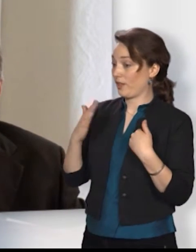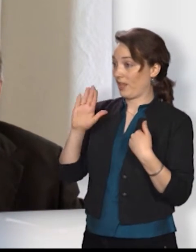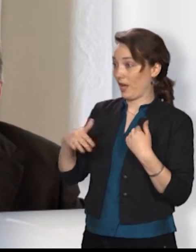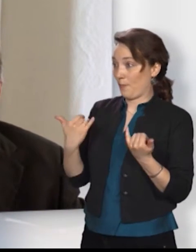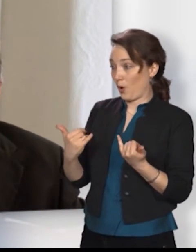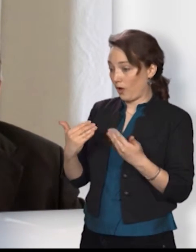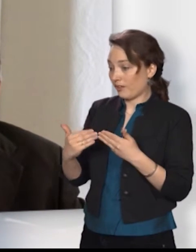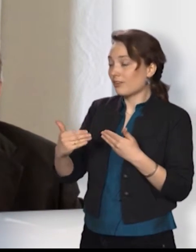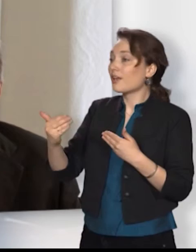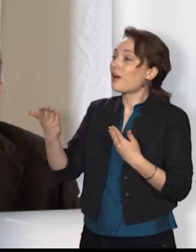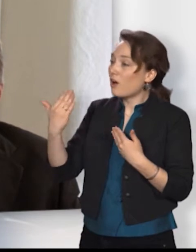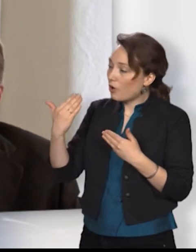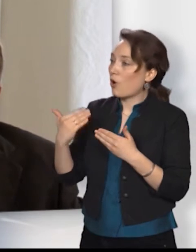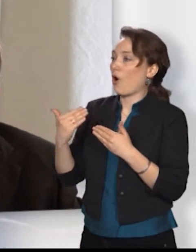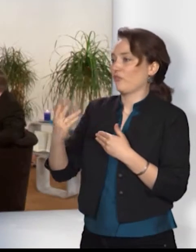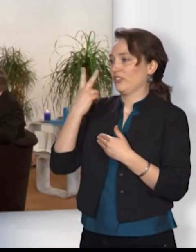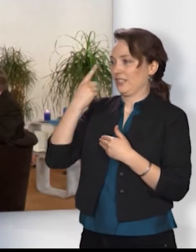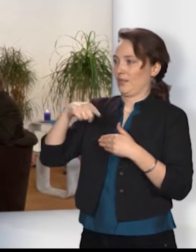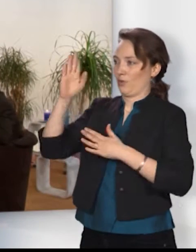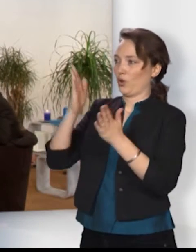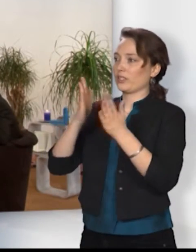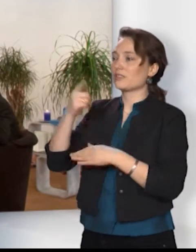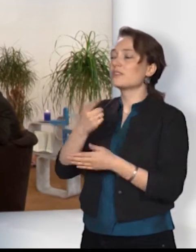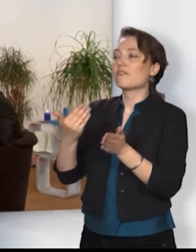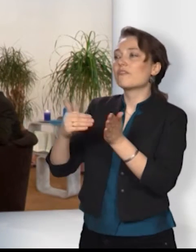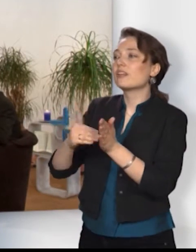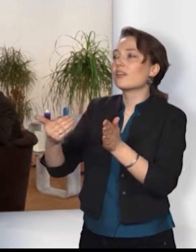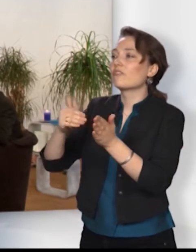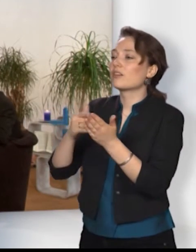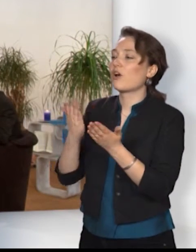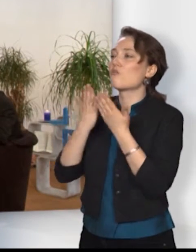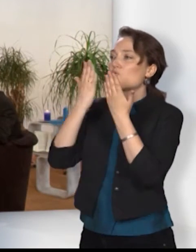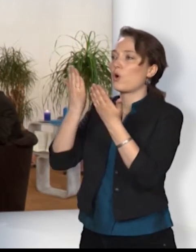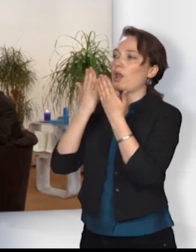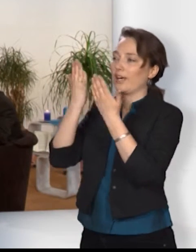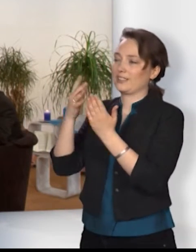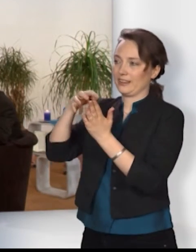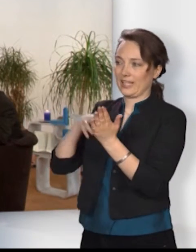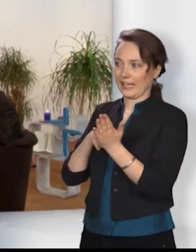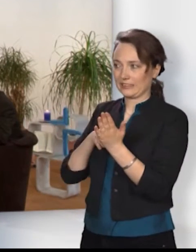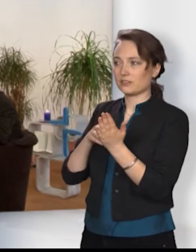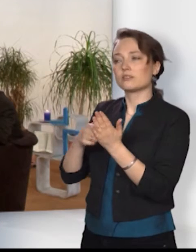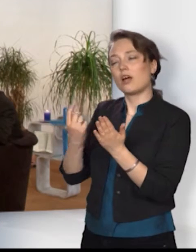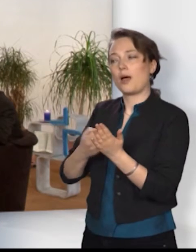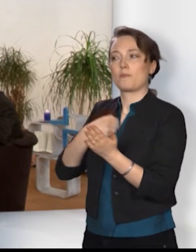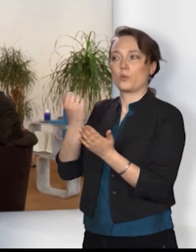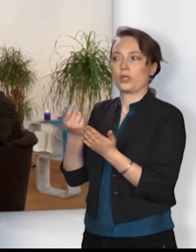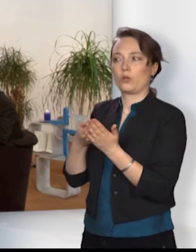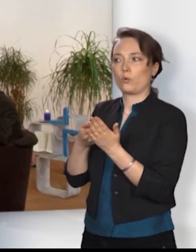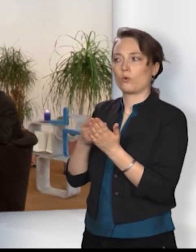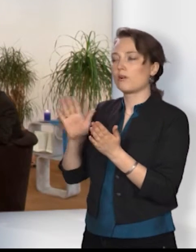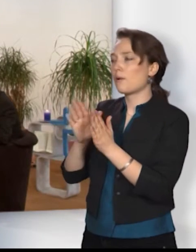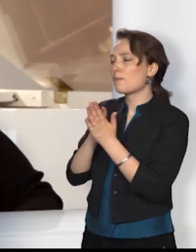jetzt häufiger im Gottesdienst erleben. Sie werden uns immer wieder Texte der Ermutigung, Inspirationen für Glauben und Leben